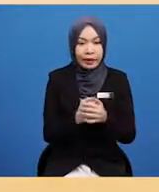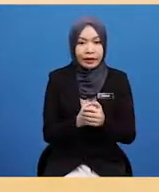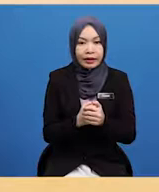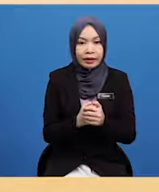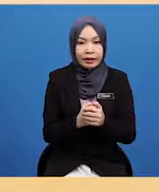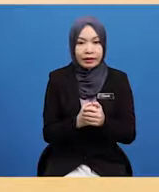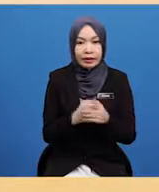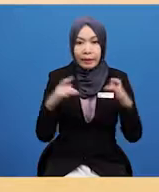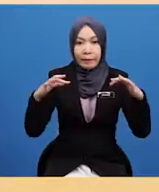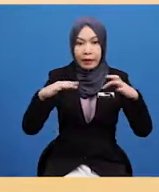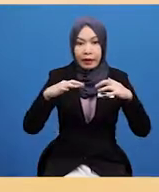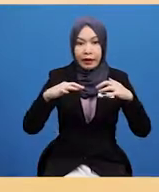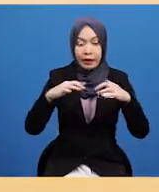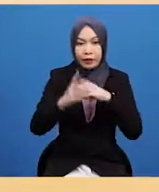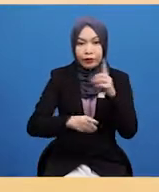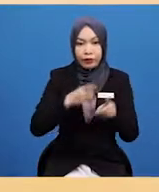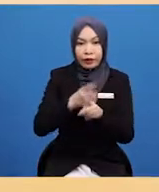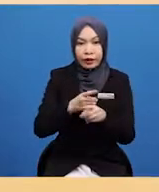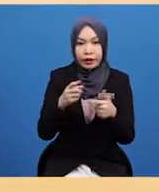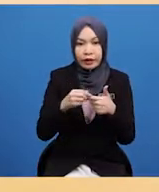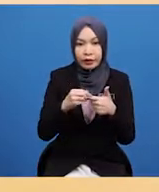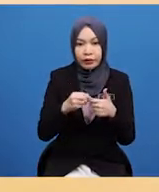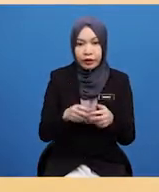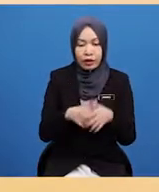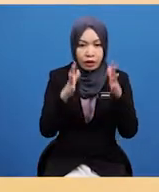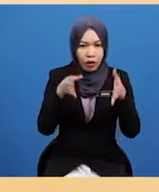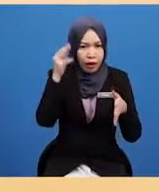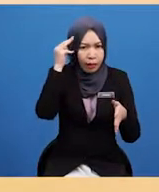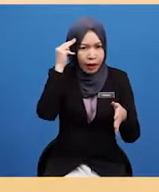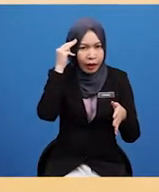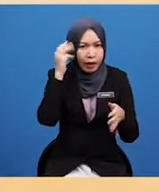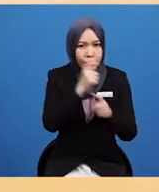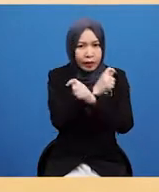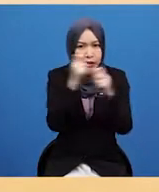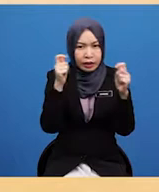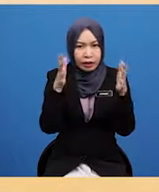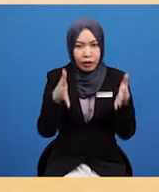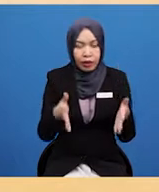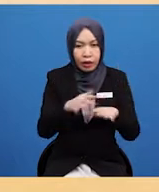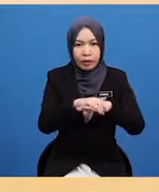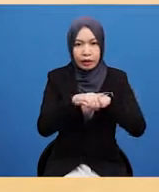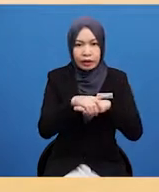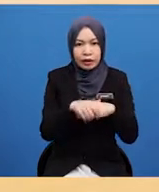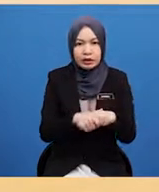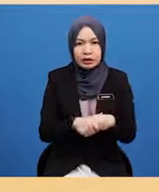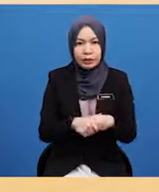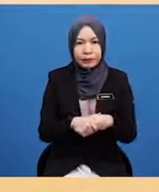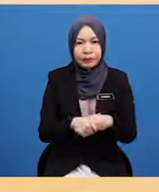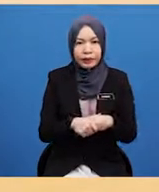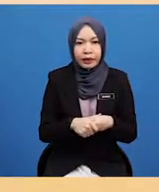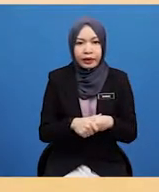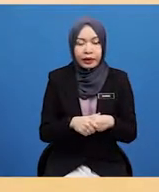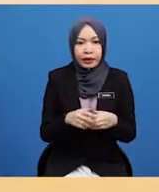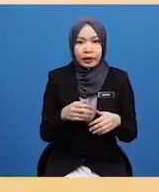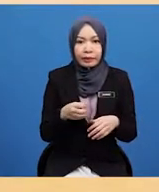orang Melayu menentang British. Soalan A, jelaskan faktor yang mempengaruhi perjuangan Tok